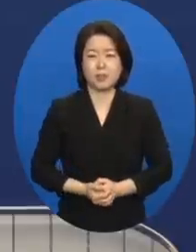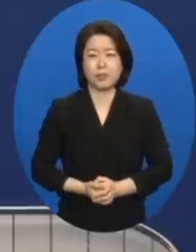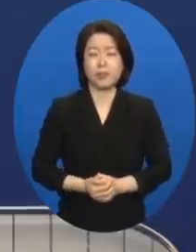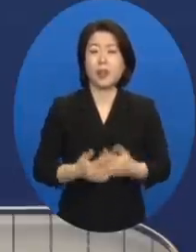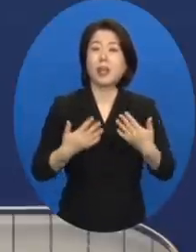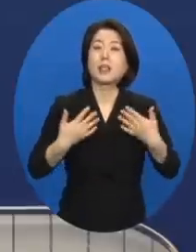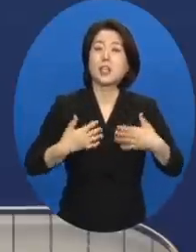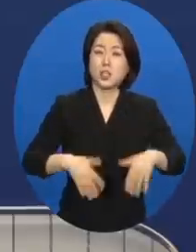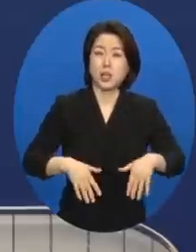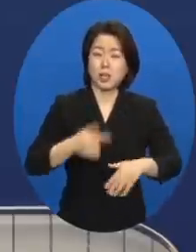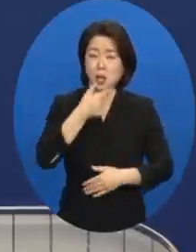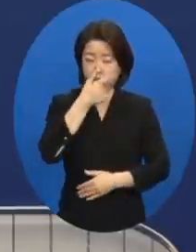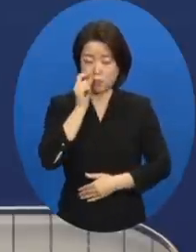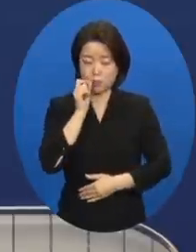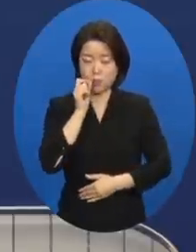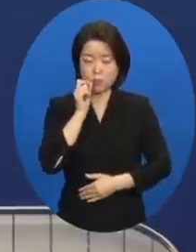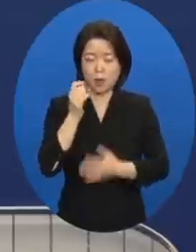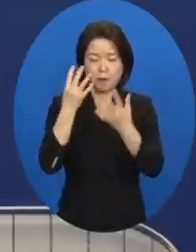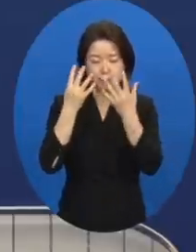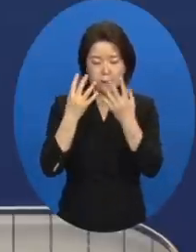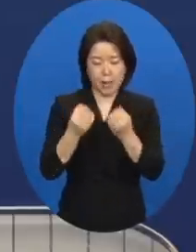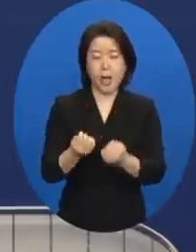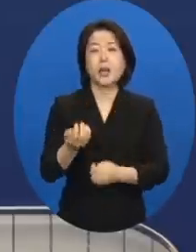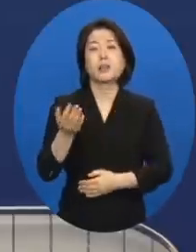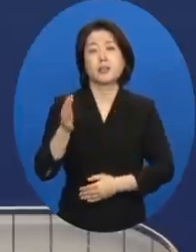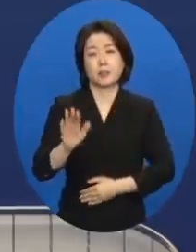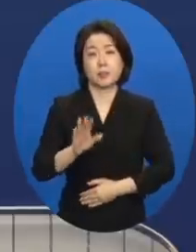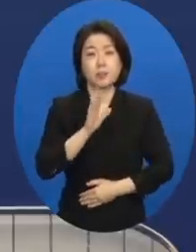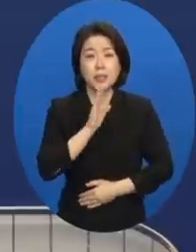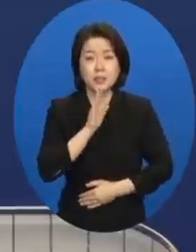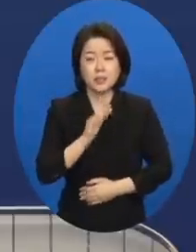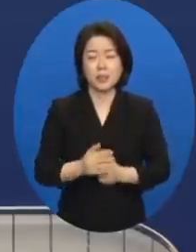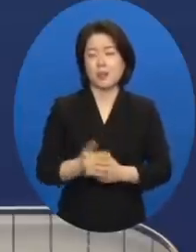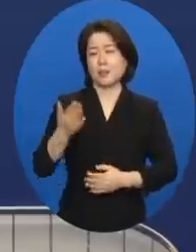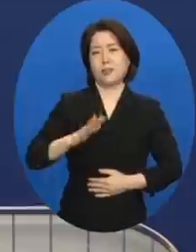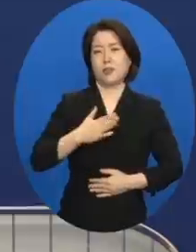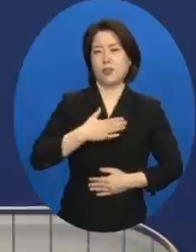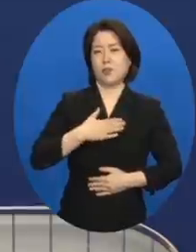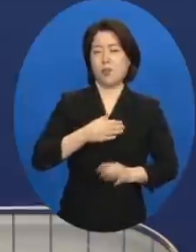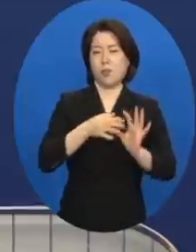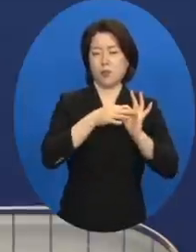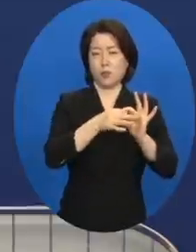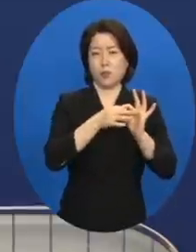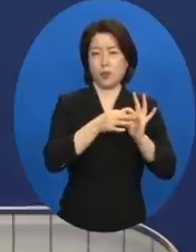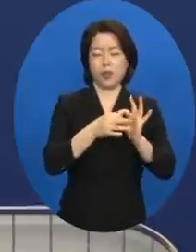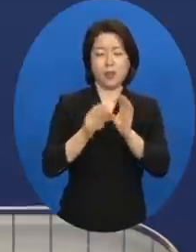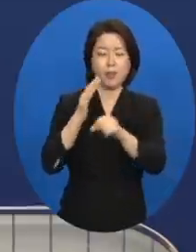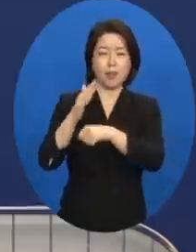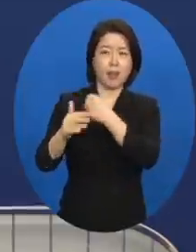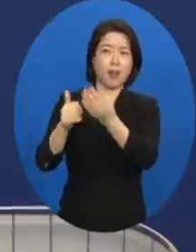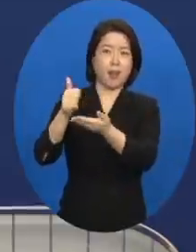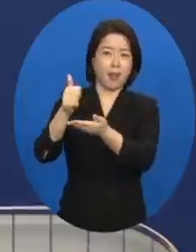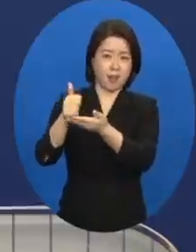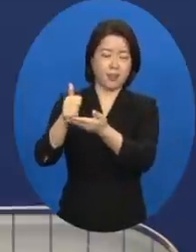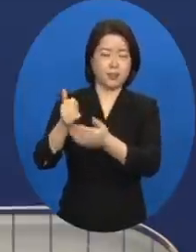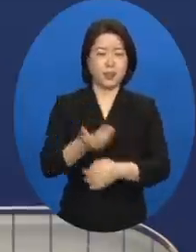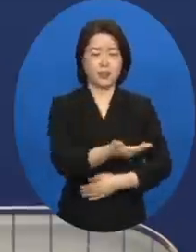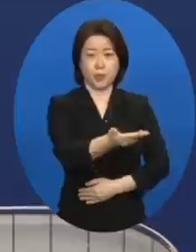연약하고 부족함 많지만 이 사람을 통해 하나님이